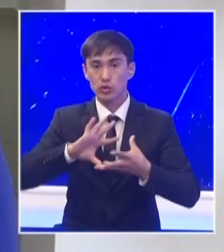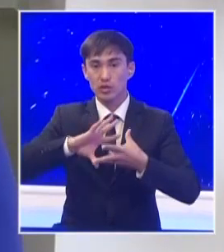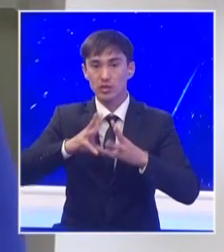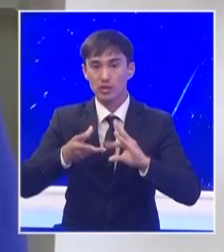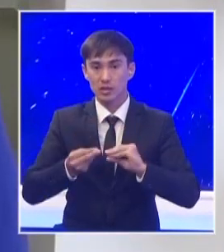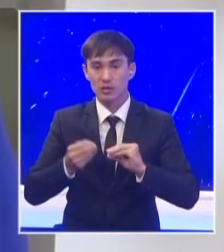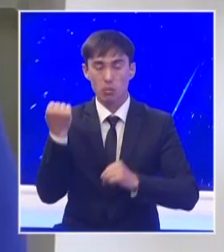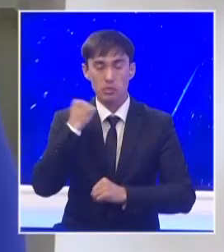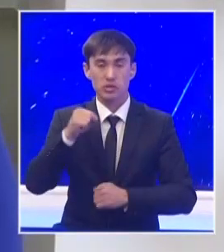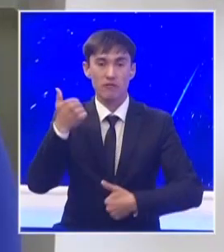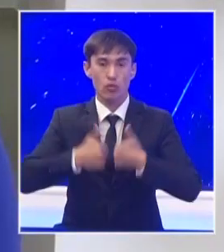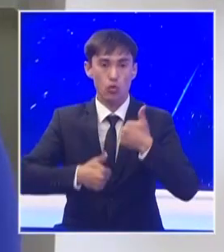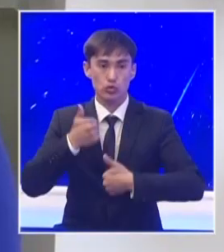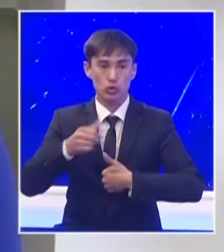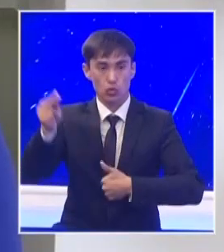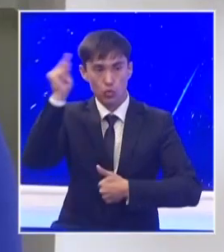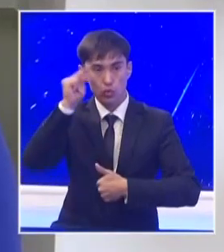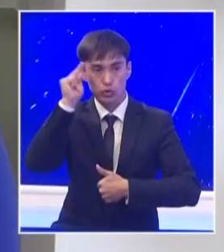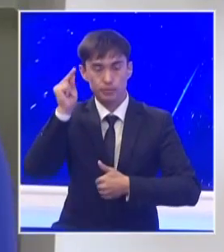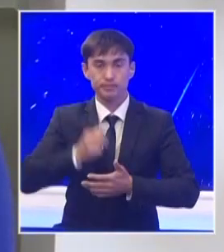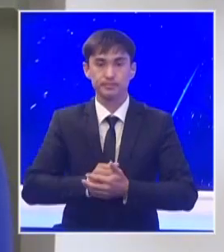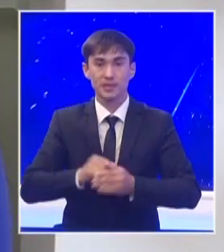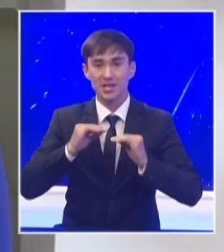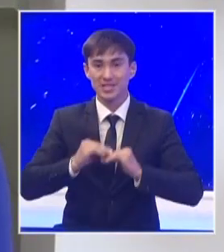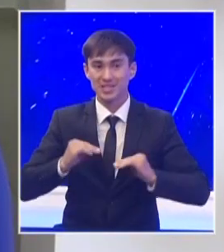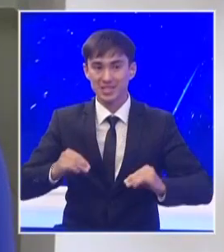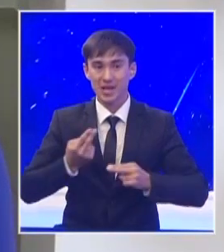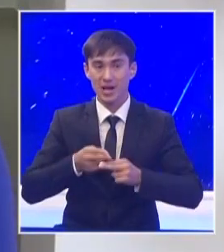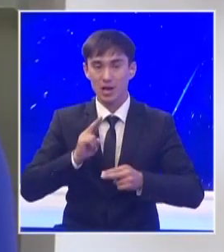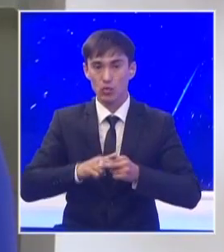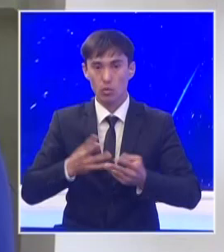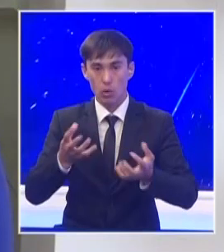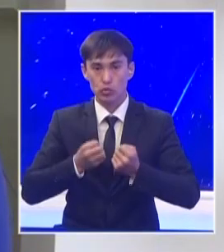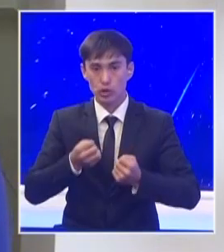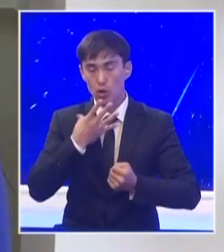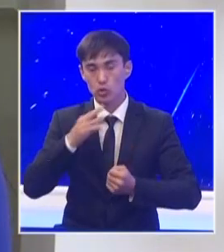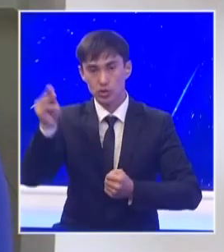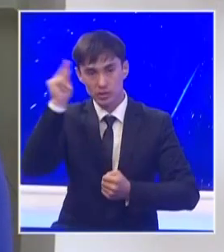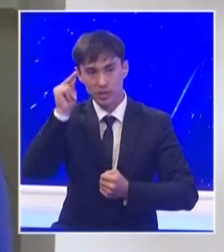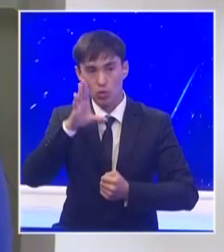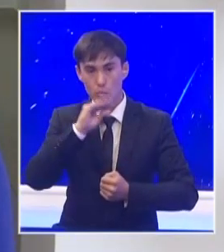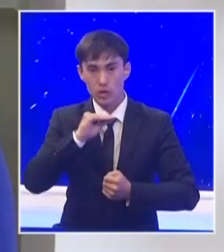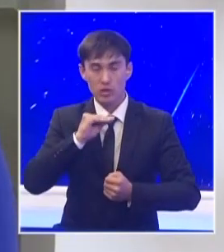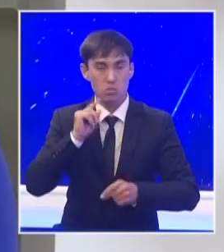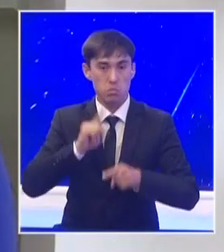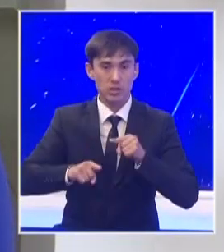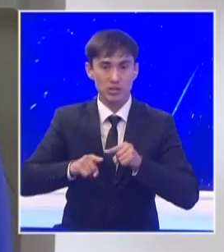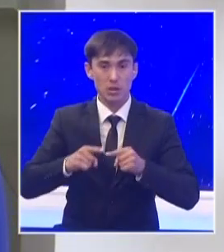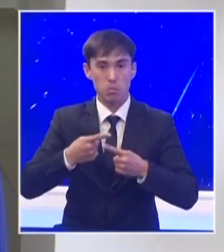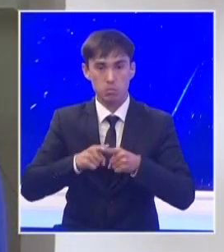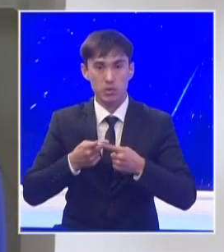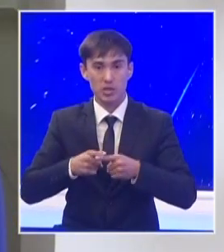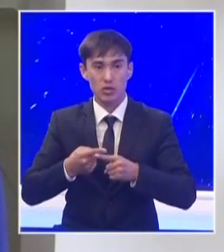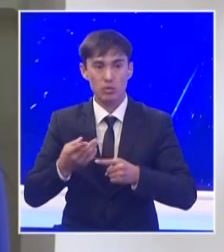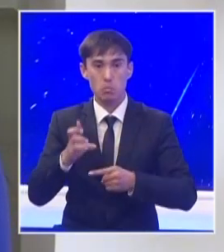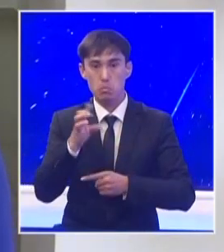в конкурсах, учим детей, которые получают хорошие знания, умеют работать быстро. Это благодаря технологии БИС,